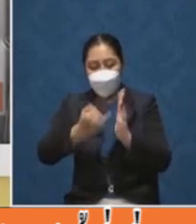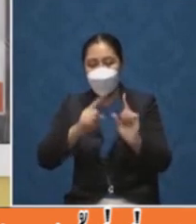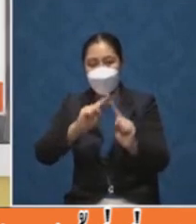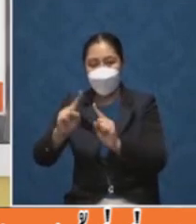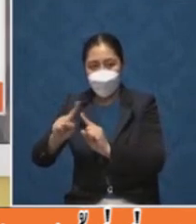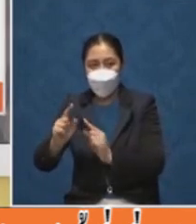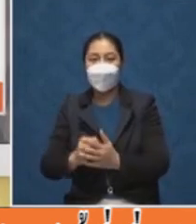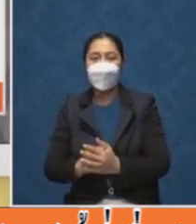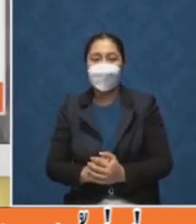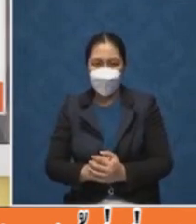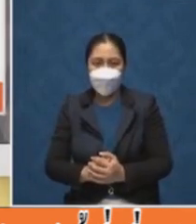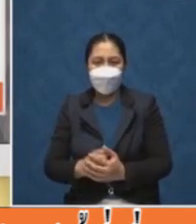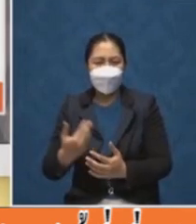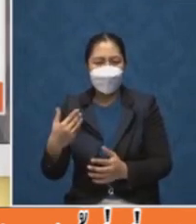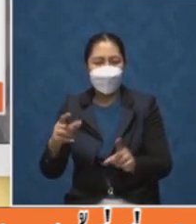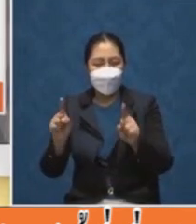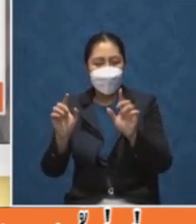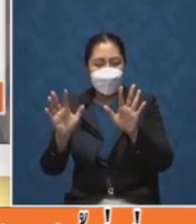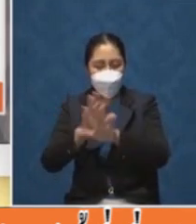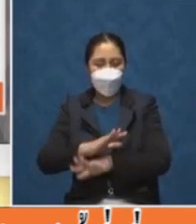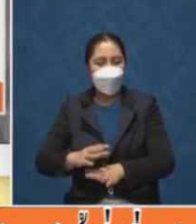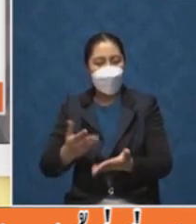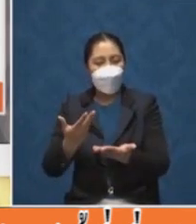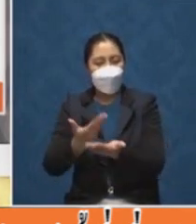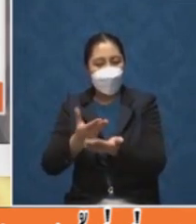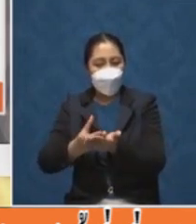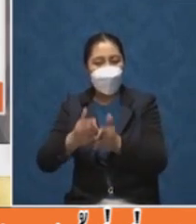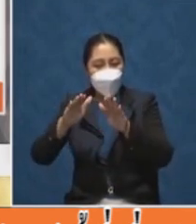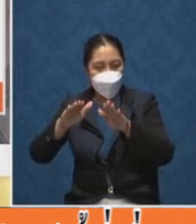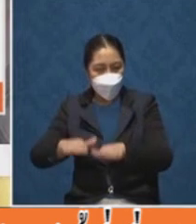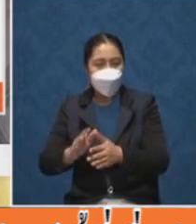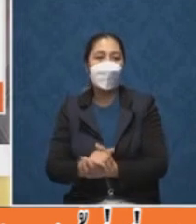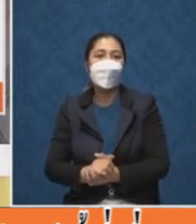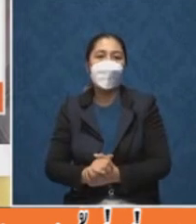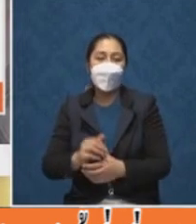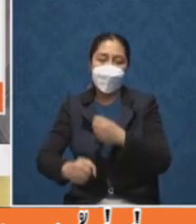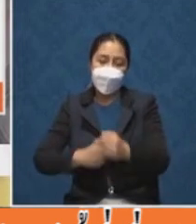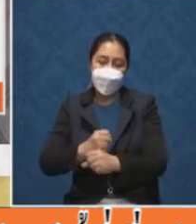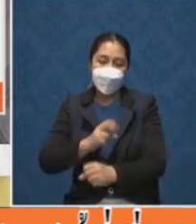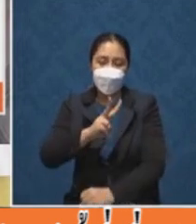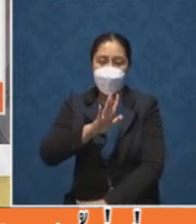มือนกับว่าจะลดลงนะคะจากปี